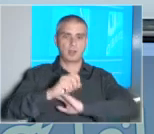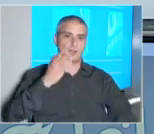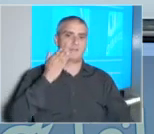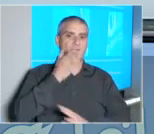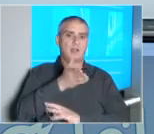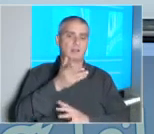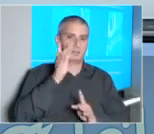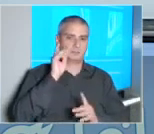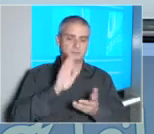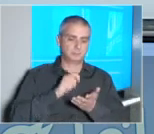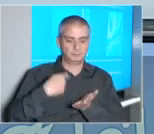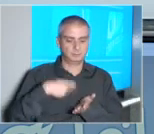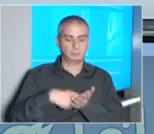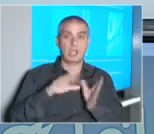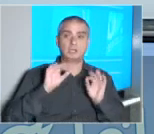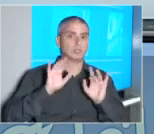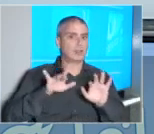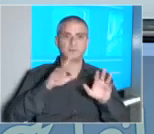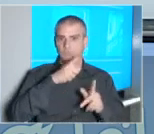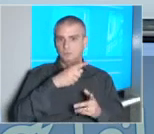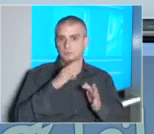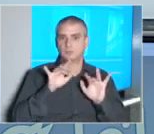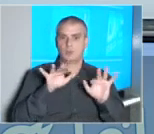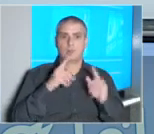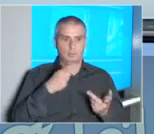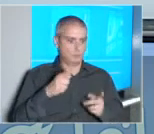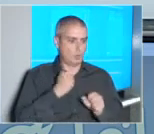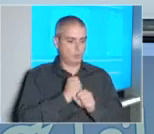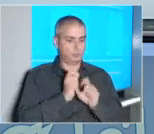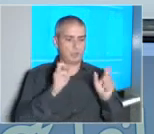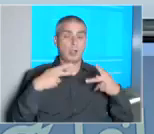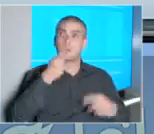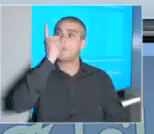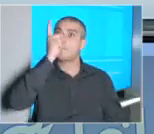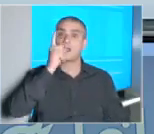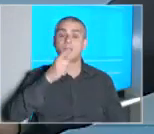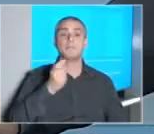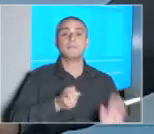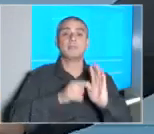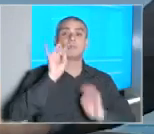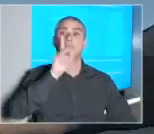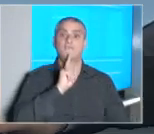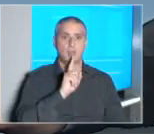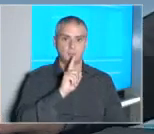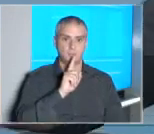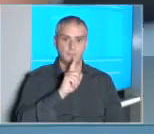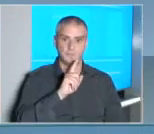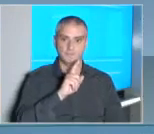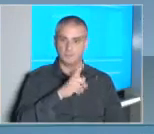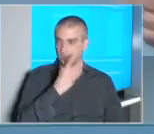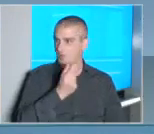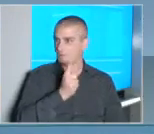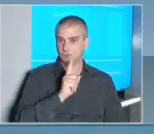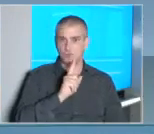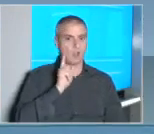ולהיכנס בעשרות אלפי שקלים, שבמצטבר זה מיליוני שקלים. הוא יוצר עכשיו מאזן הרתעה, הוא מאיים בתביעות, אגב, טוב